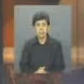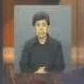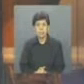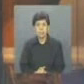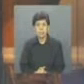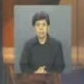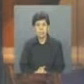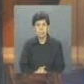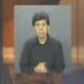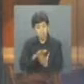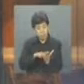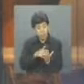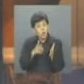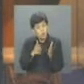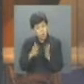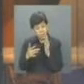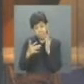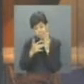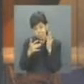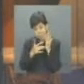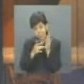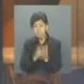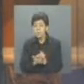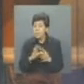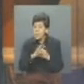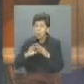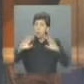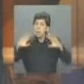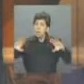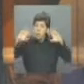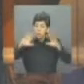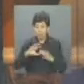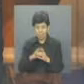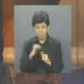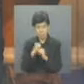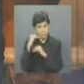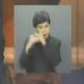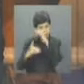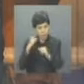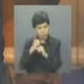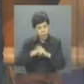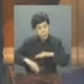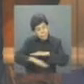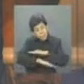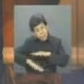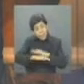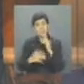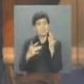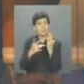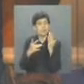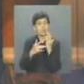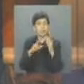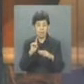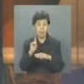นโยบายด้านเทคโนโลยีสารสนเทศนโยบายหนึ่งของรัฐบาลก็คือการพัฒนาโครงสร้างพื้นฐานด้านเทคโนโลยีสารสนเท